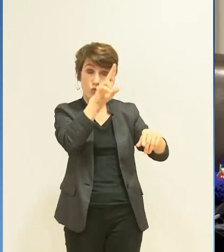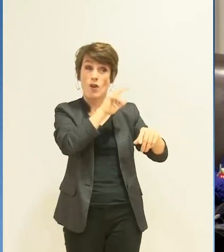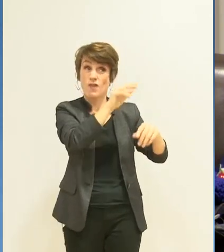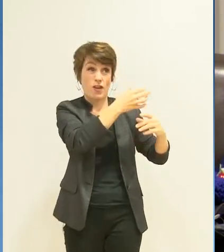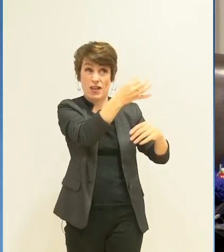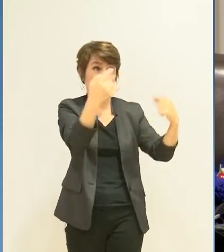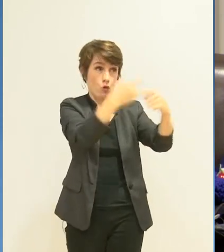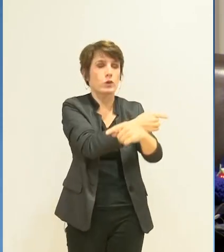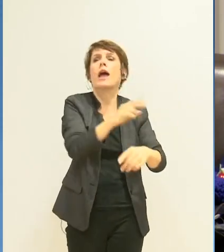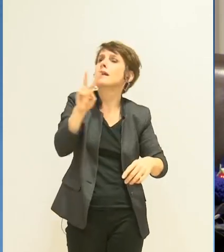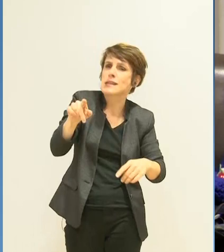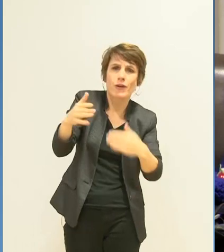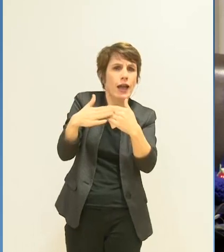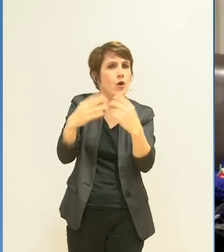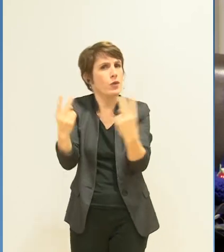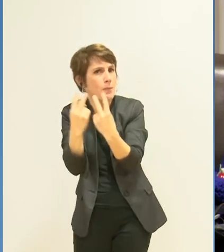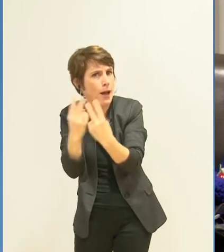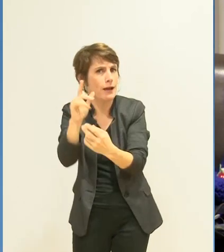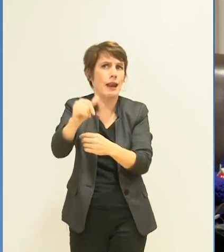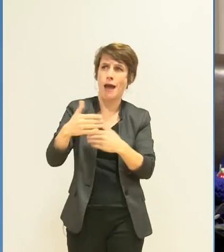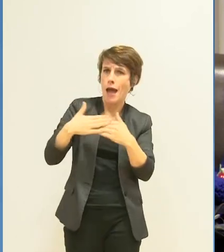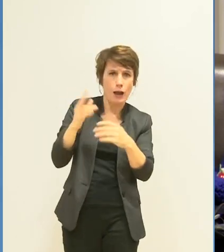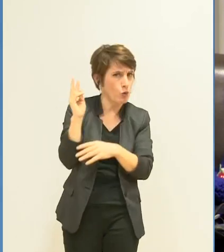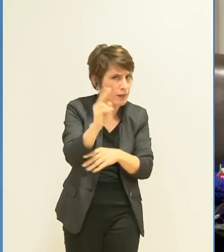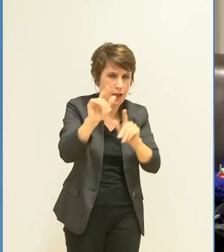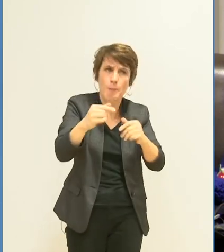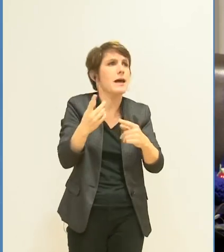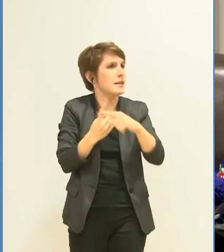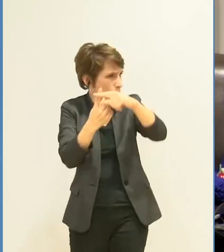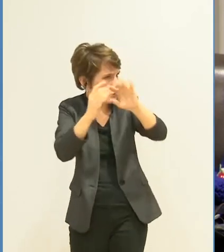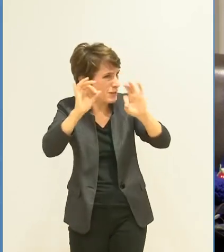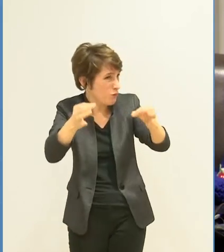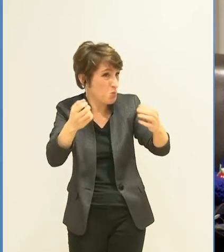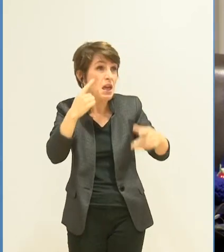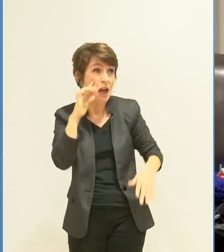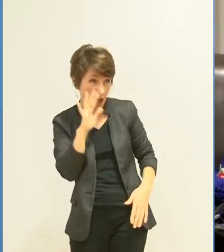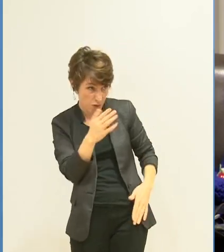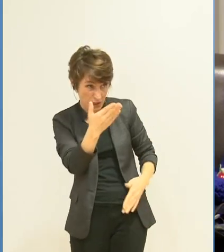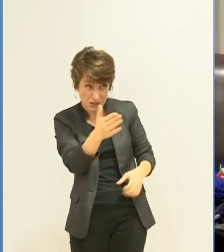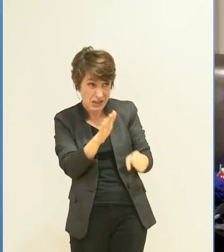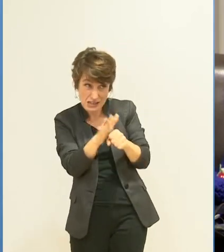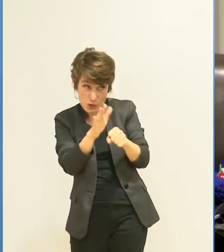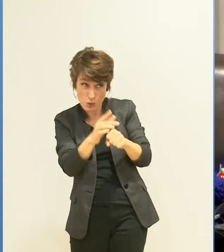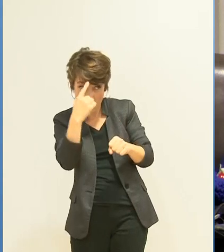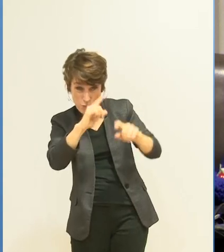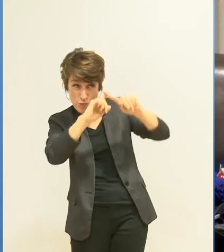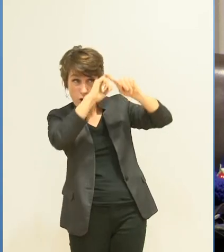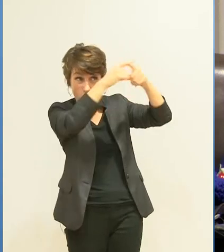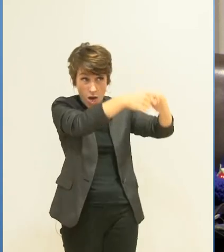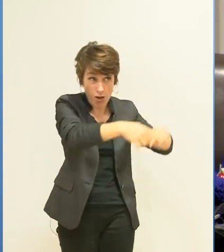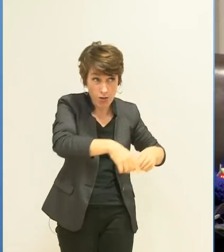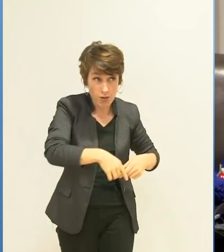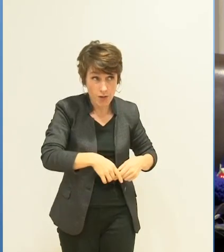la présence d'un parc la présence du tramway ça va dans le bon sens mais est-ce que vous pensez que ça sur cela suffira à compenser